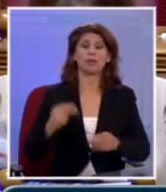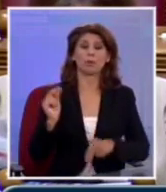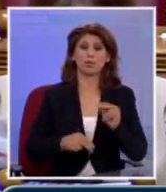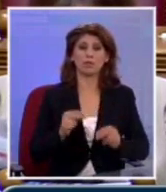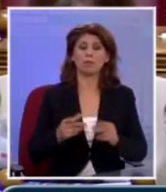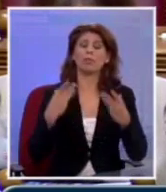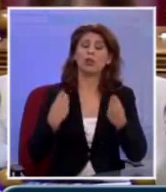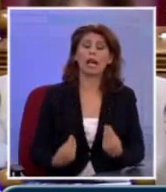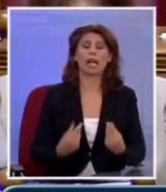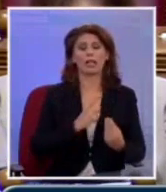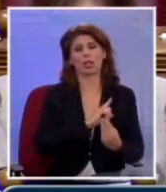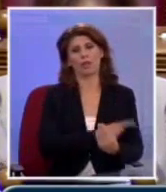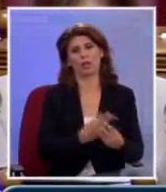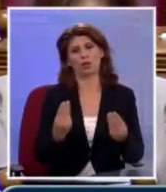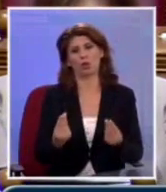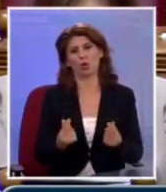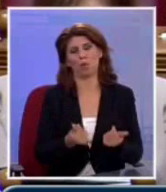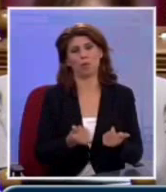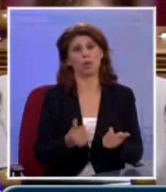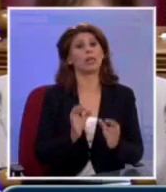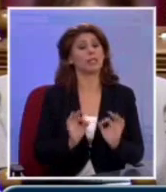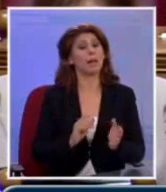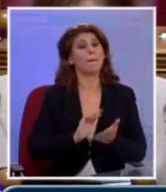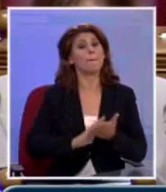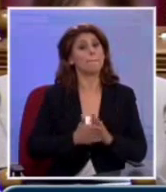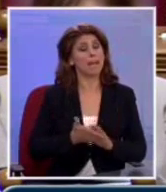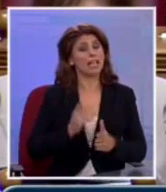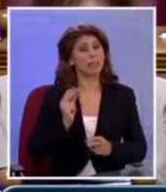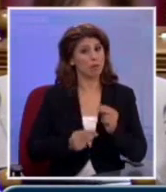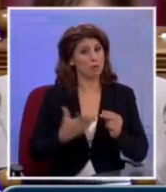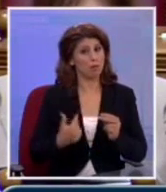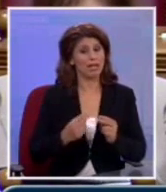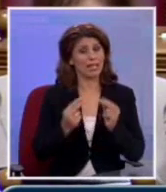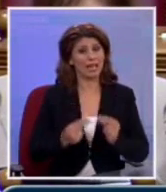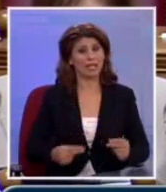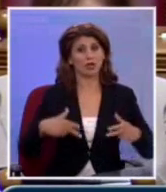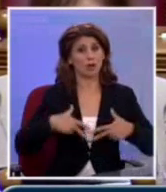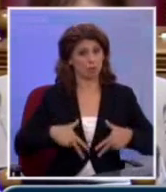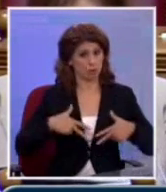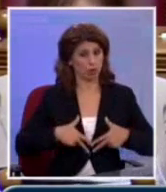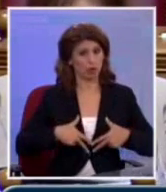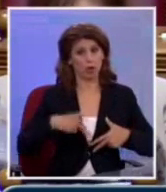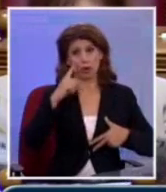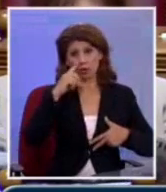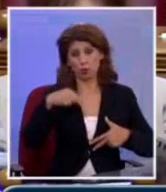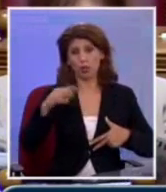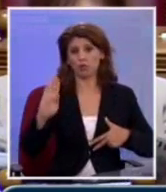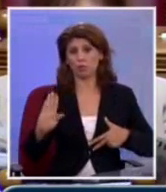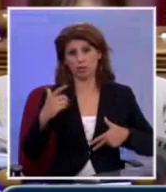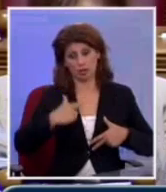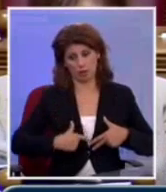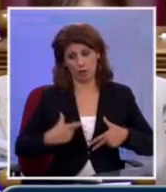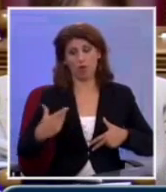με τον καλύτερο δυνατό τρόπο. Και προφανώς τα πρακτικά προβλήματα που έχει να επιλύσει το Υπουργείο μας, του Νίκου του Βούτση και το δικό